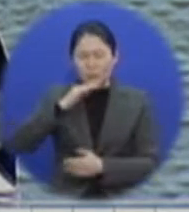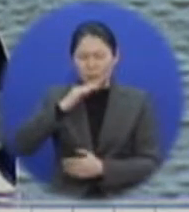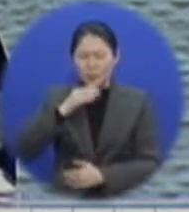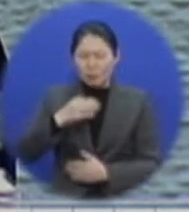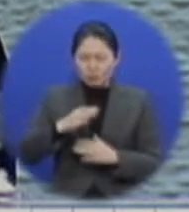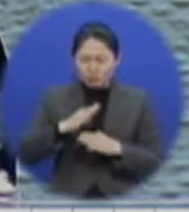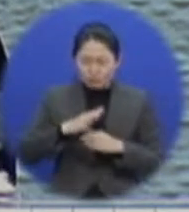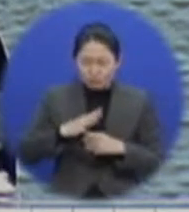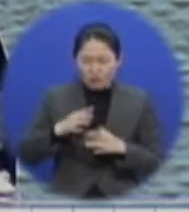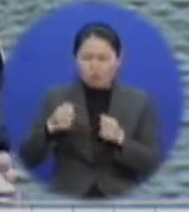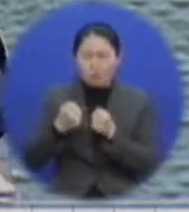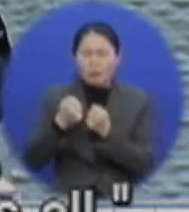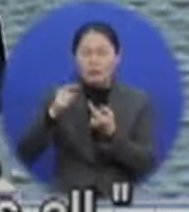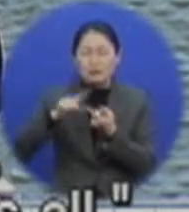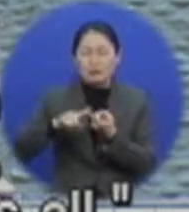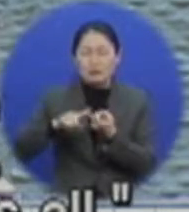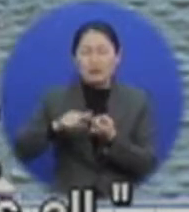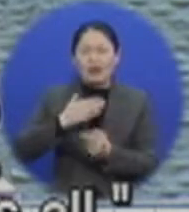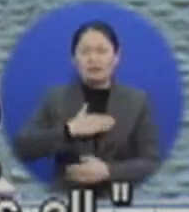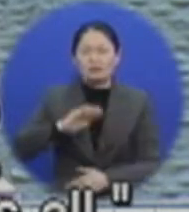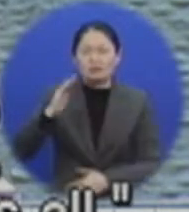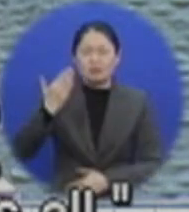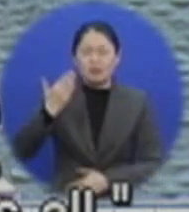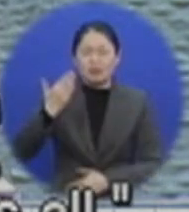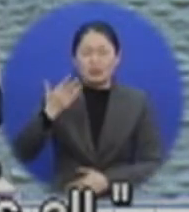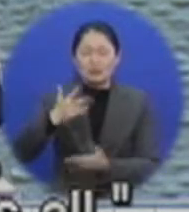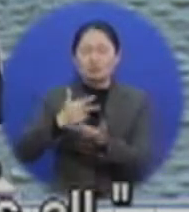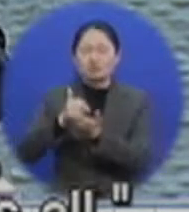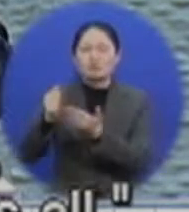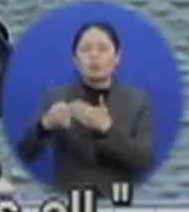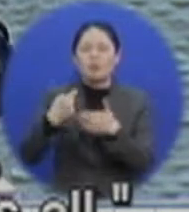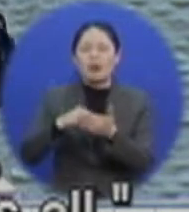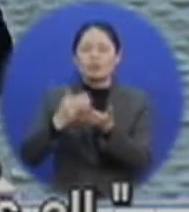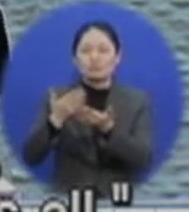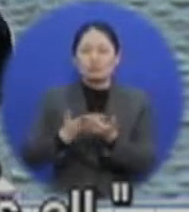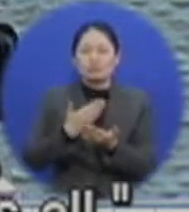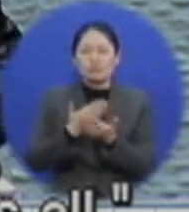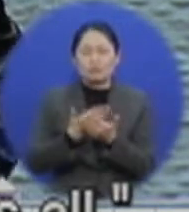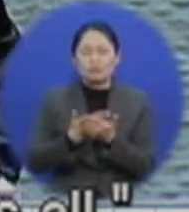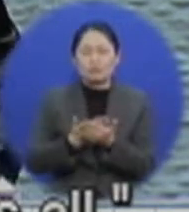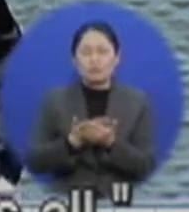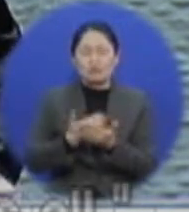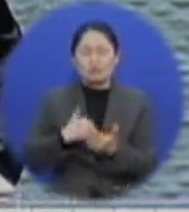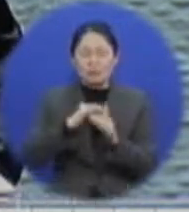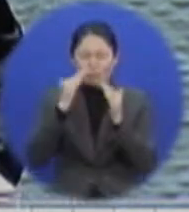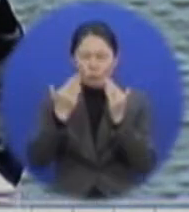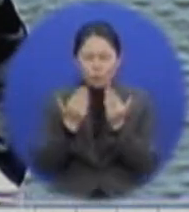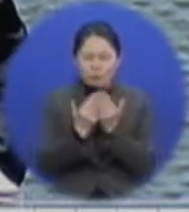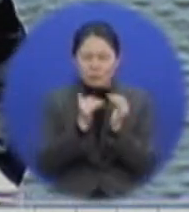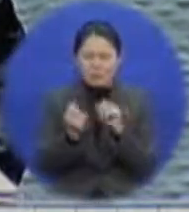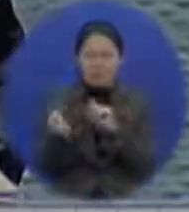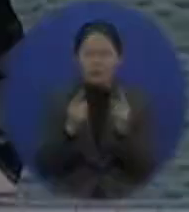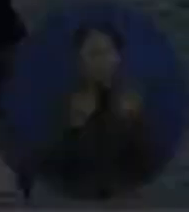아셔야 합니다 주님의 마음을 주십시오 제가 다 살려내는 자가 되기 원합니다